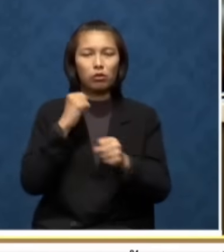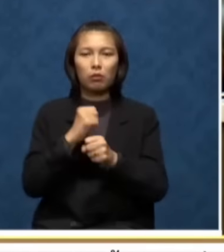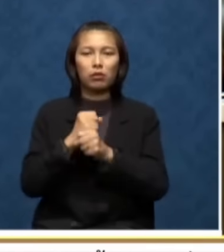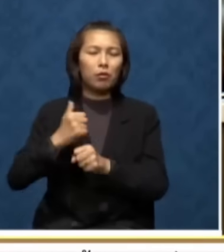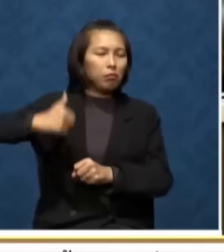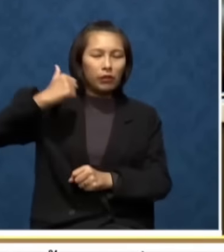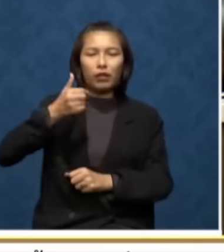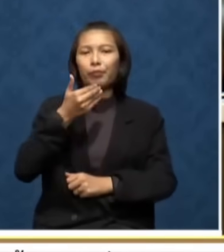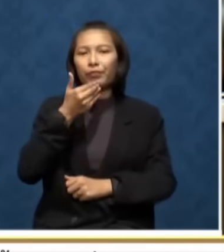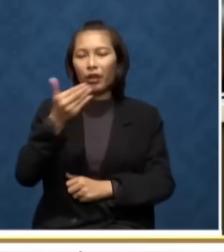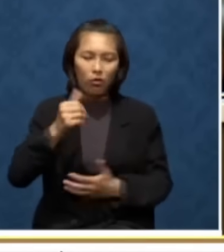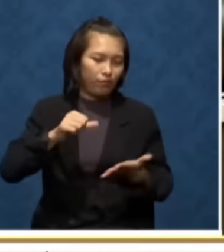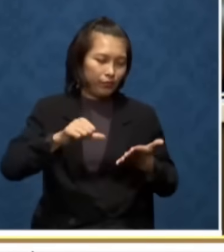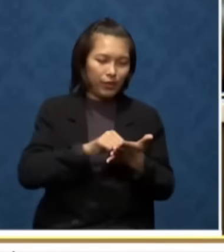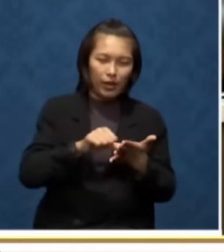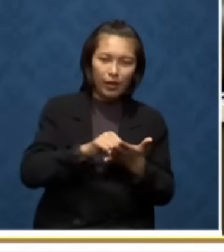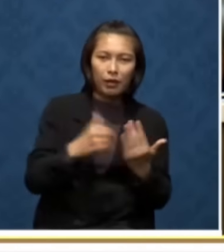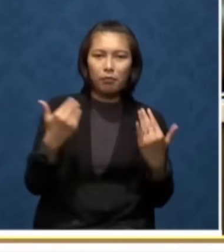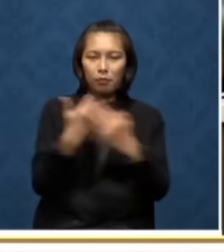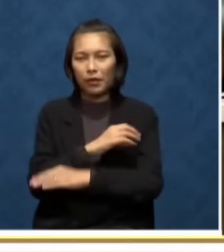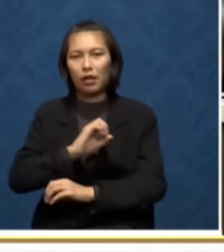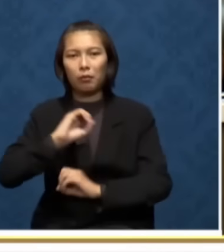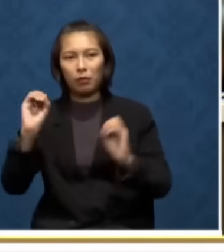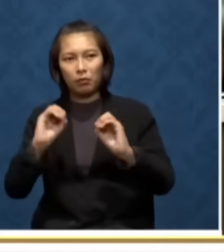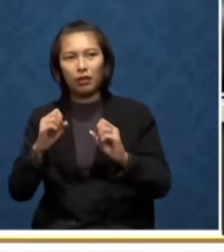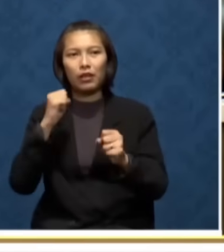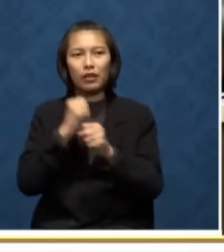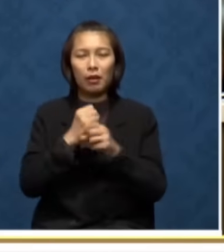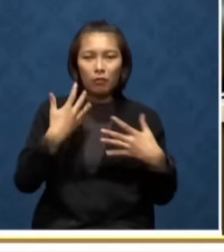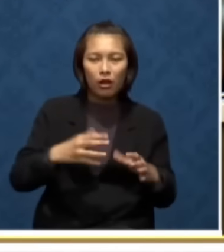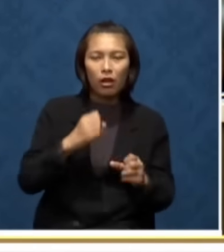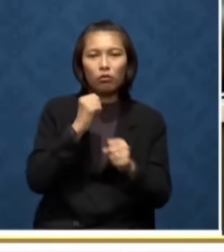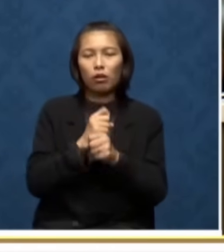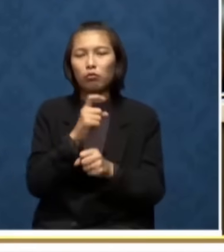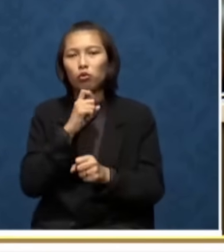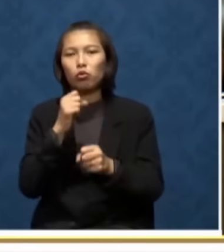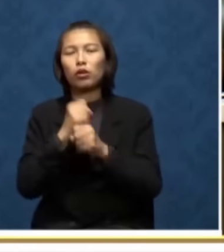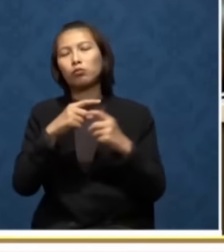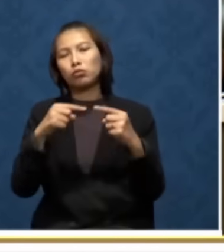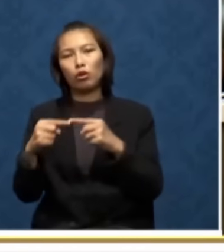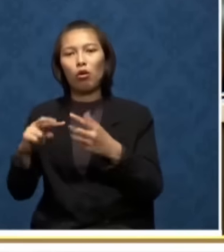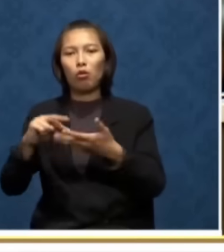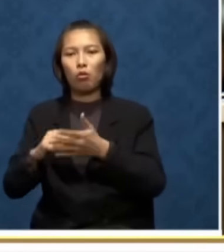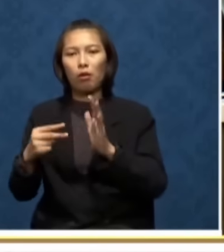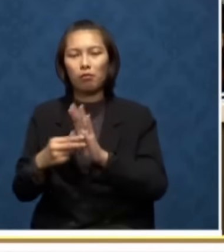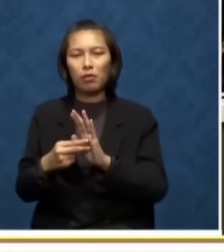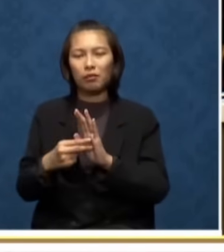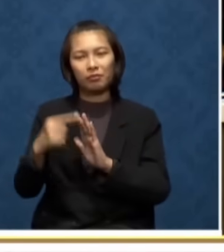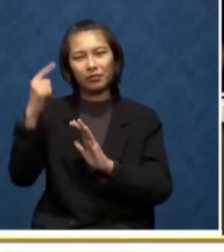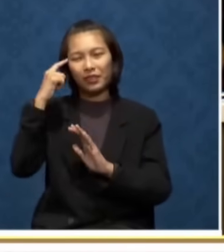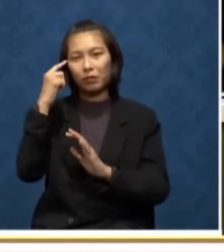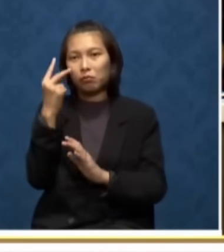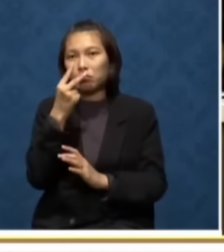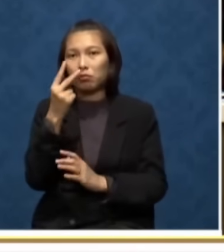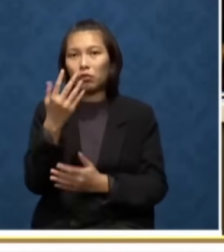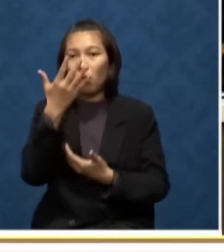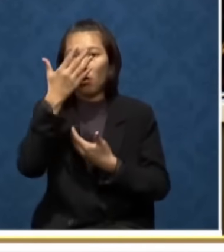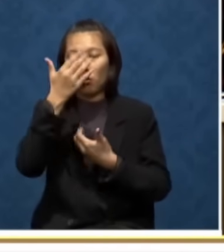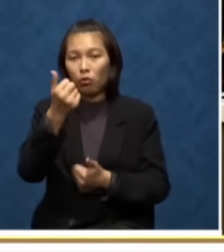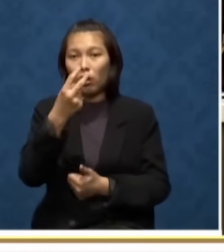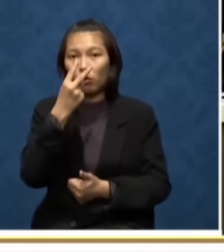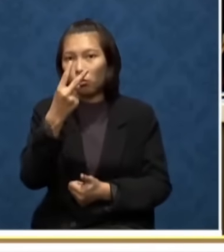มีการแก้ไขทำแล้วทำอยู่ทำต่อผลิตสื่อโดยไม่หวังผลว่าจะมีคนเสพหรือไม่